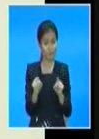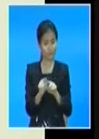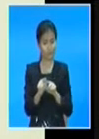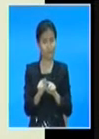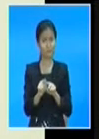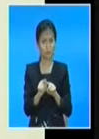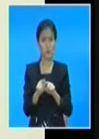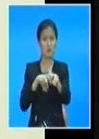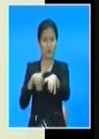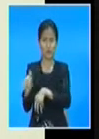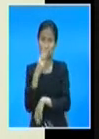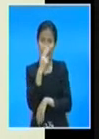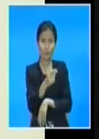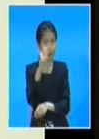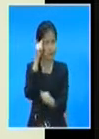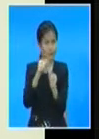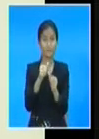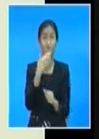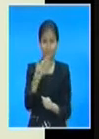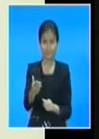าตินะฮะ